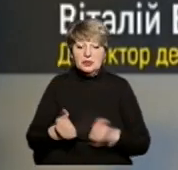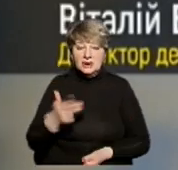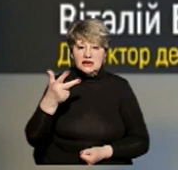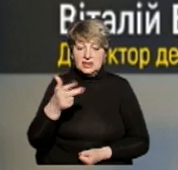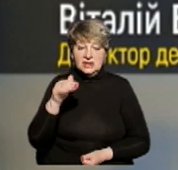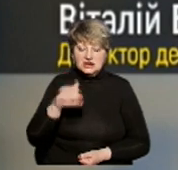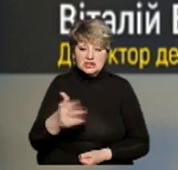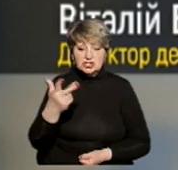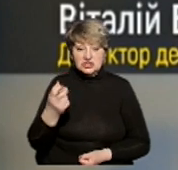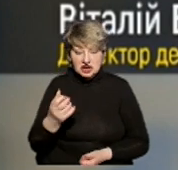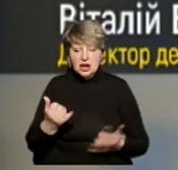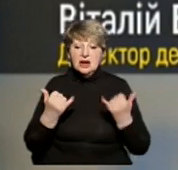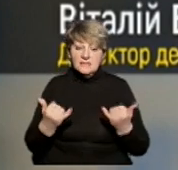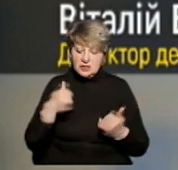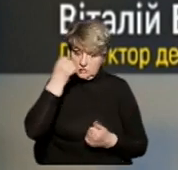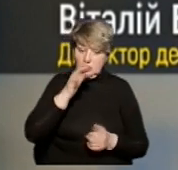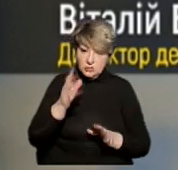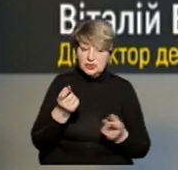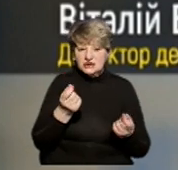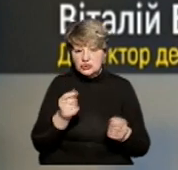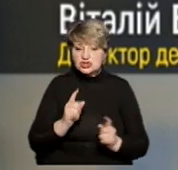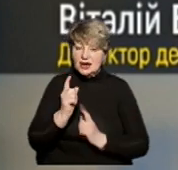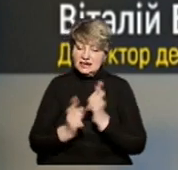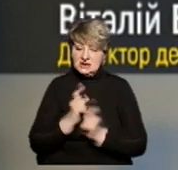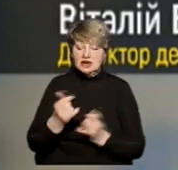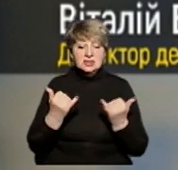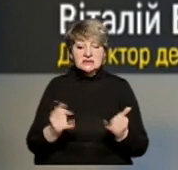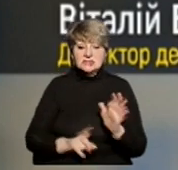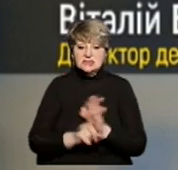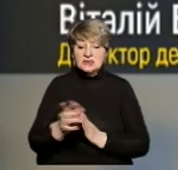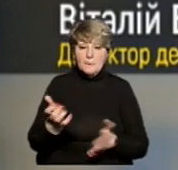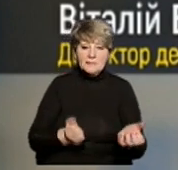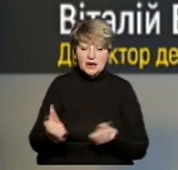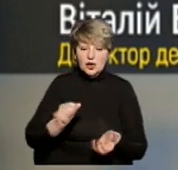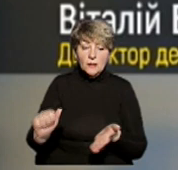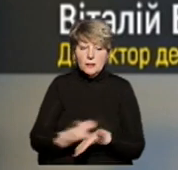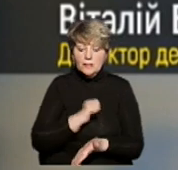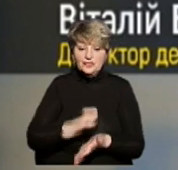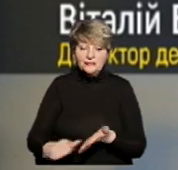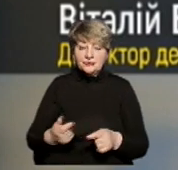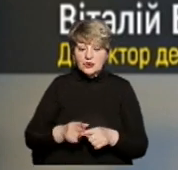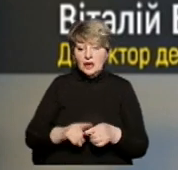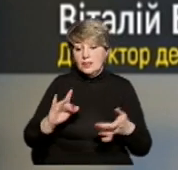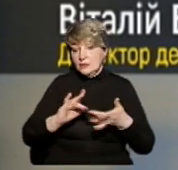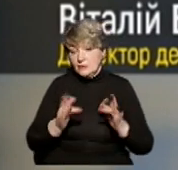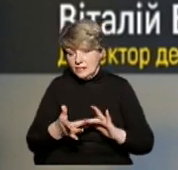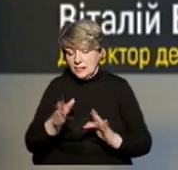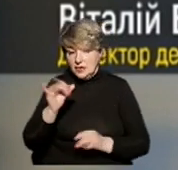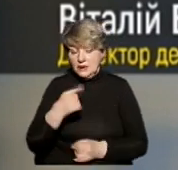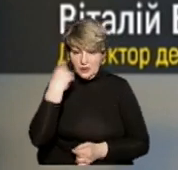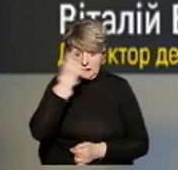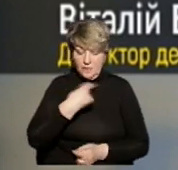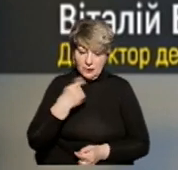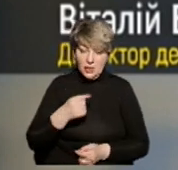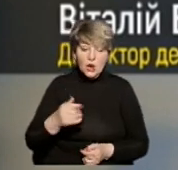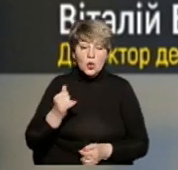Зрозуміло, цей рік може мати певні корективи, зрозумілих причин. Сьогодні розпочали прийом документів в офлайн і онлайн режимі. У нас немає